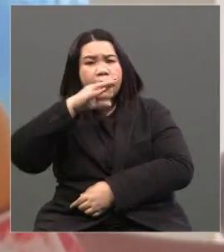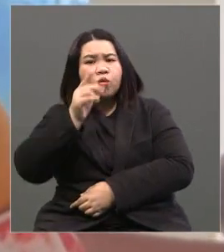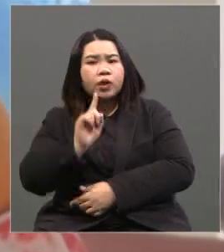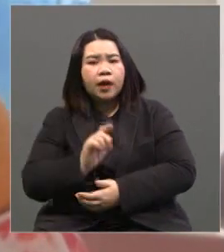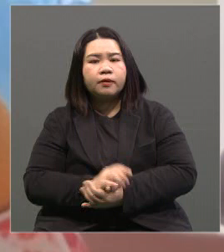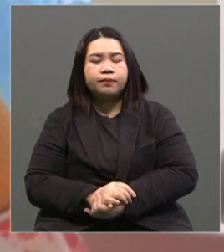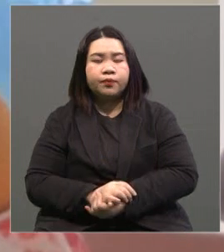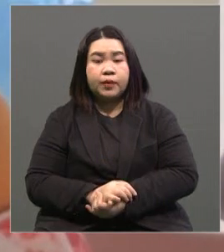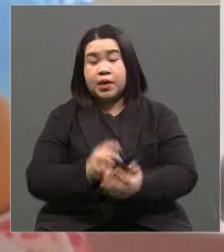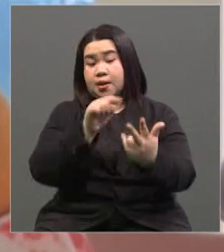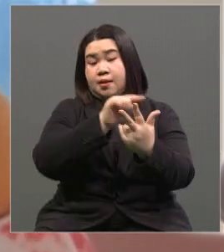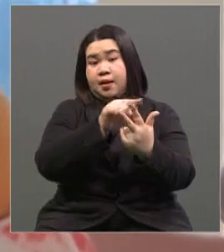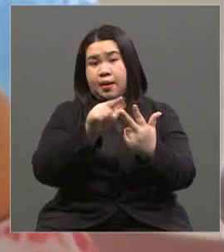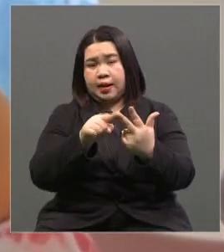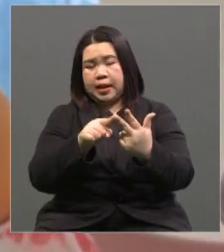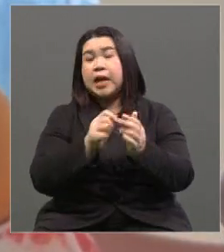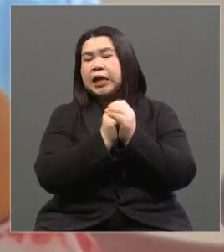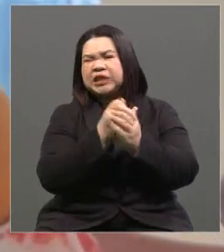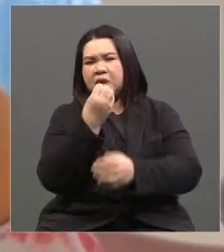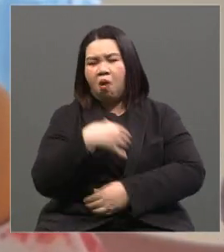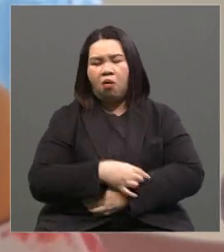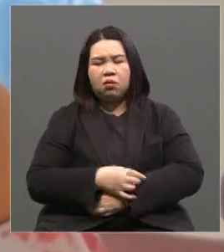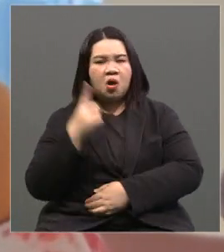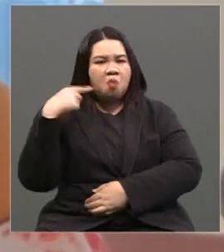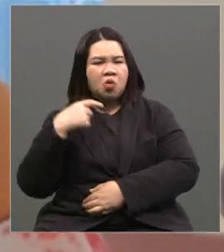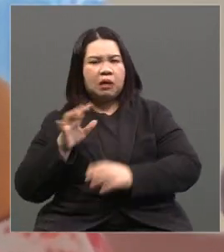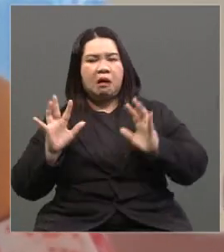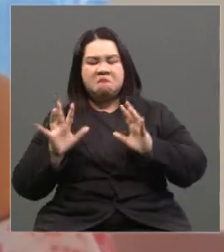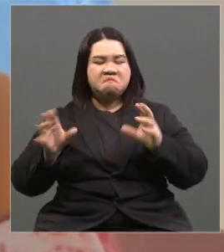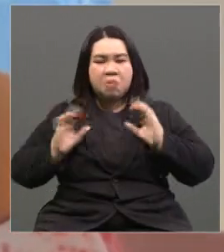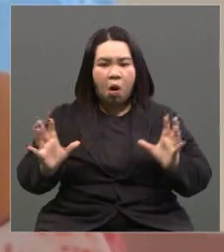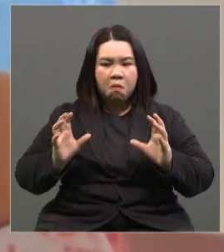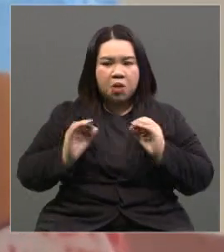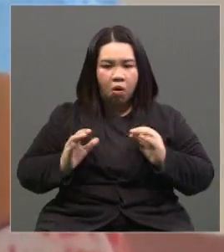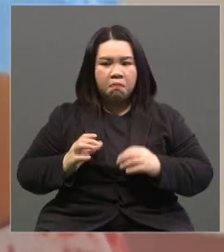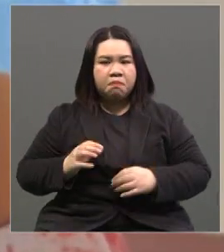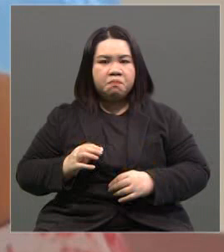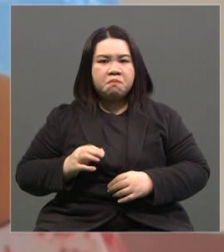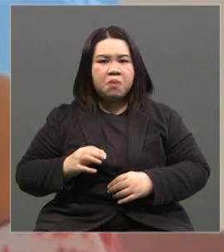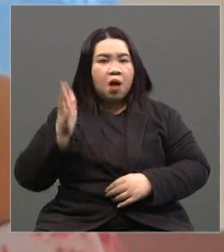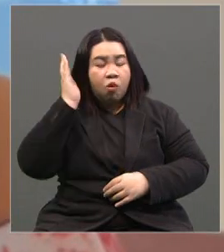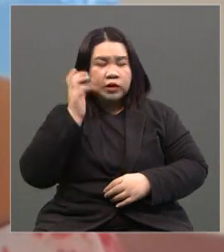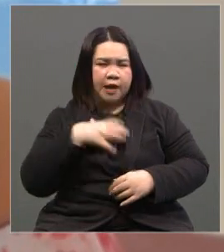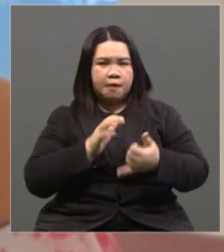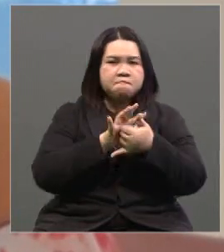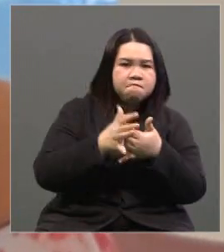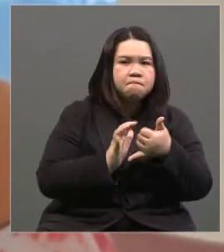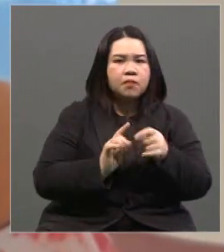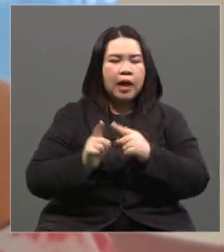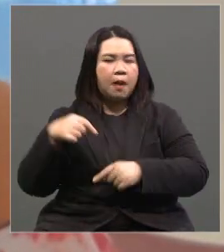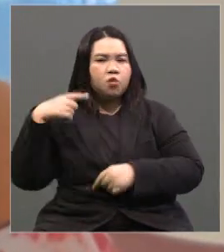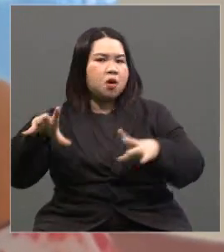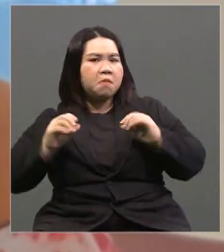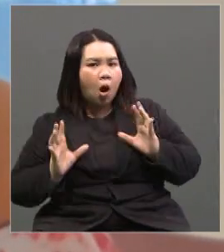คนจีนบอกว่าผู้หญิงหน้ากากนั้นไม่ยอมนะก็คงจะไม่ยอมที่จะอะไรนะครับ